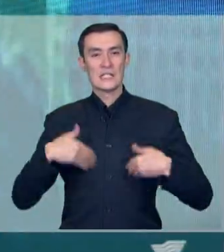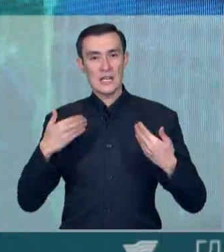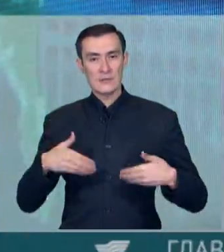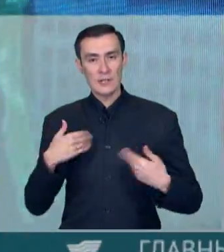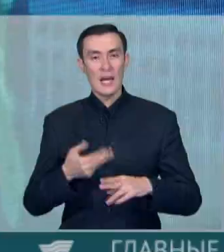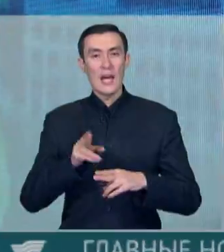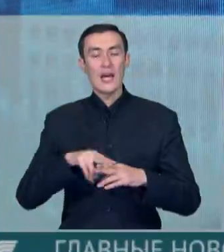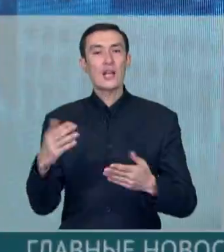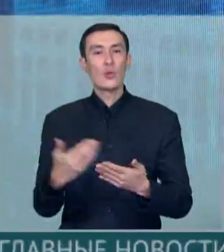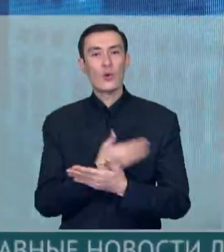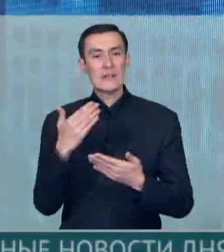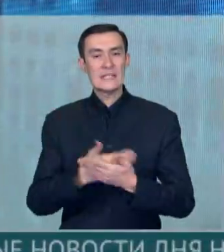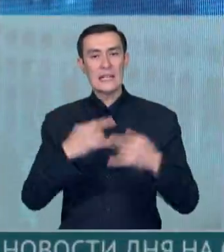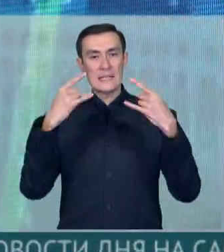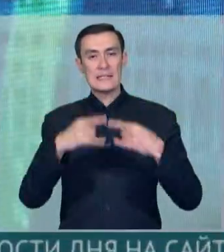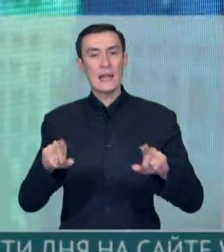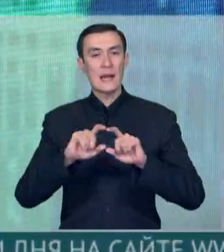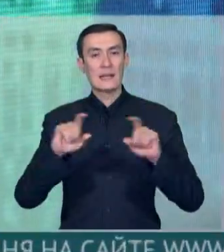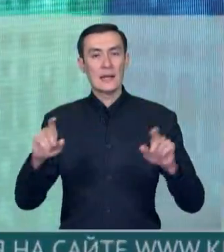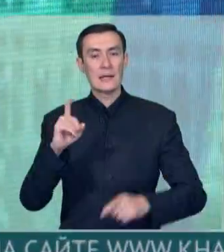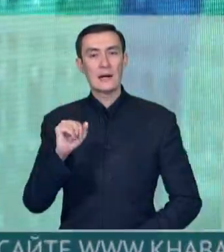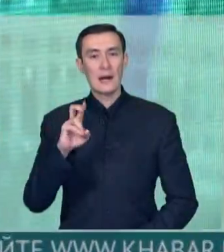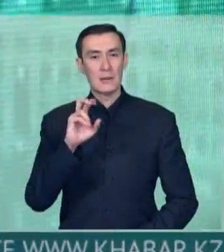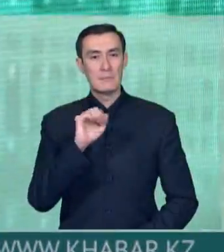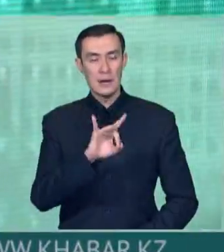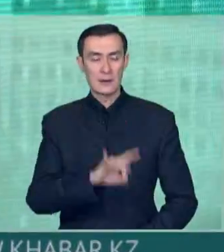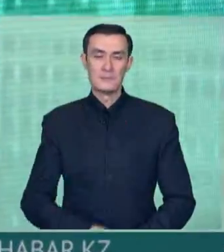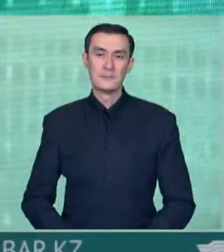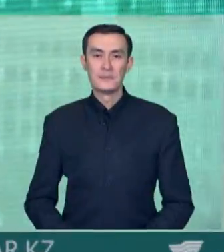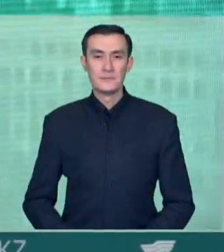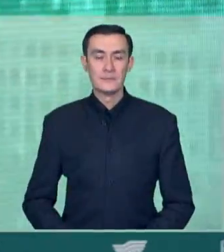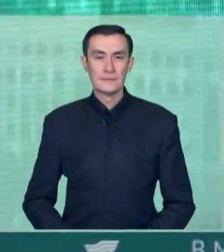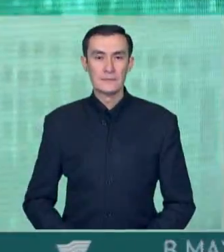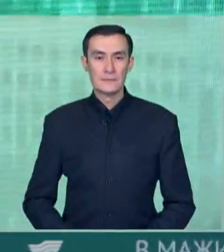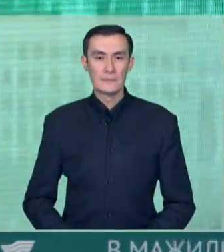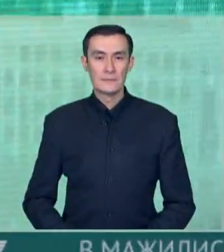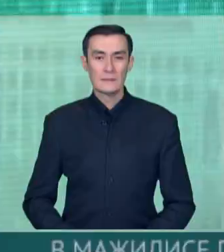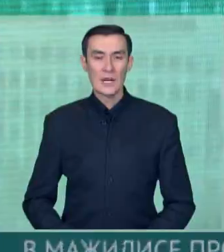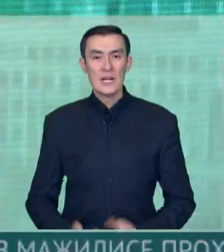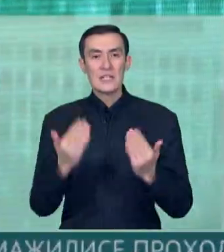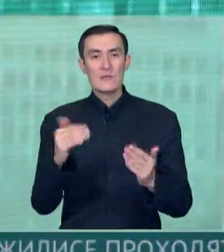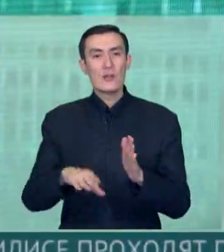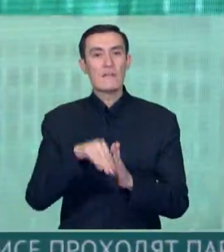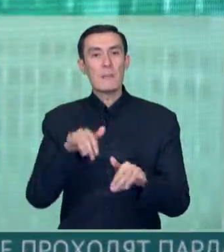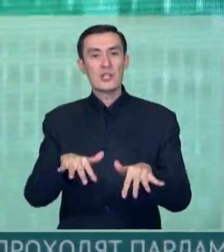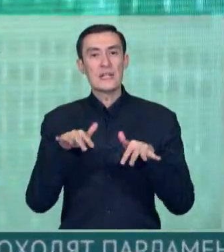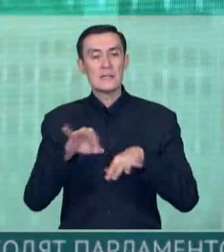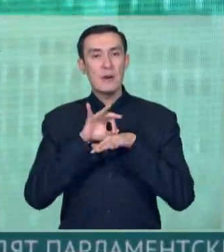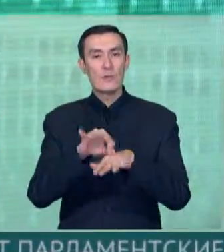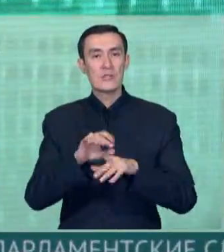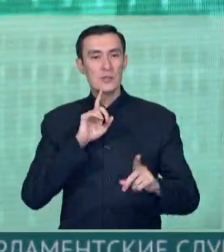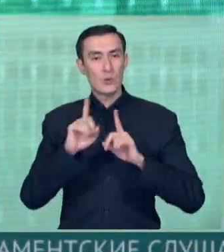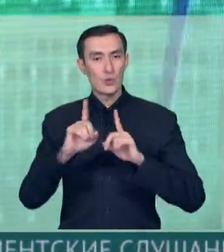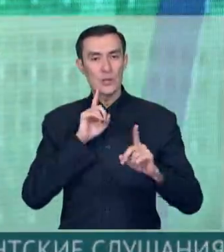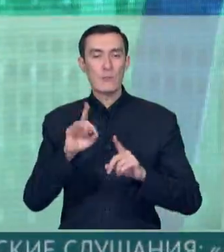Здравствуйте. Это новости на телеканале «Хабар». В студии работает Салтанат Тугильбаева. Сурдоперевод обеспечивает Хасан Исраилов. Сегодня в Мажилисе проходят